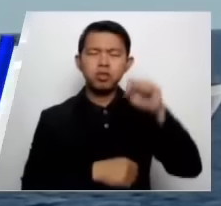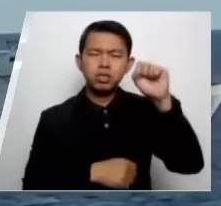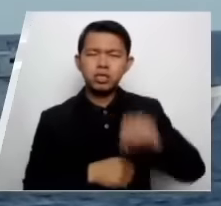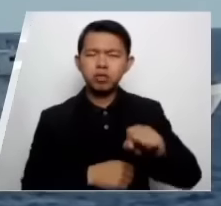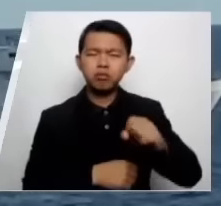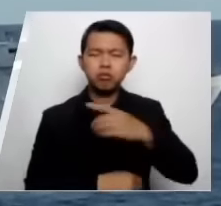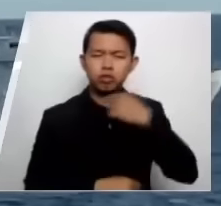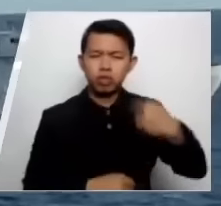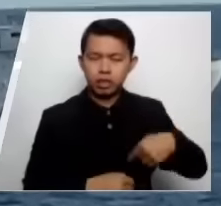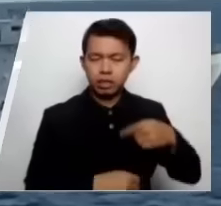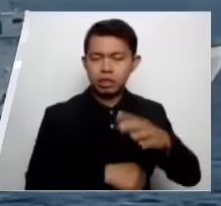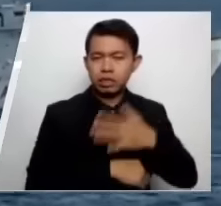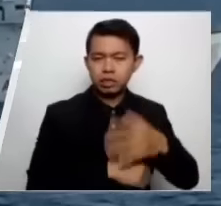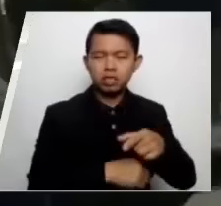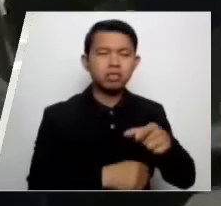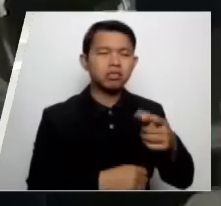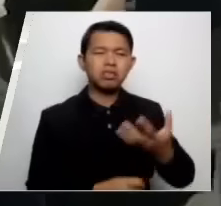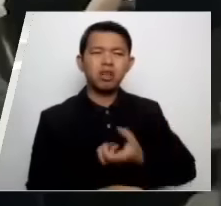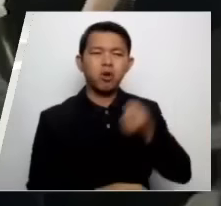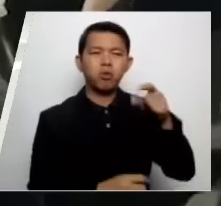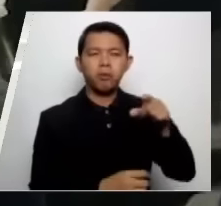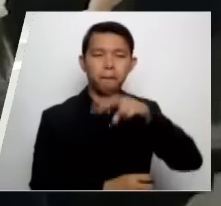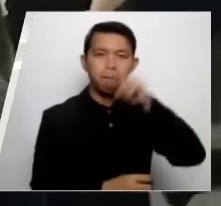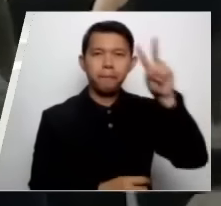Kailangan natin makipag-ugnayan